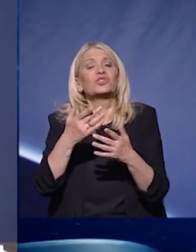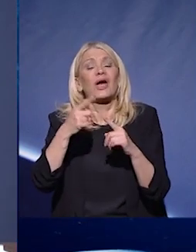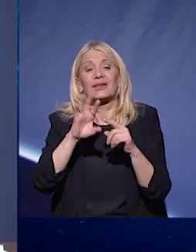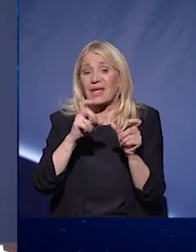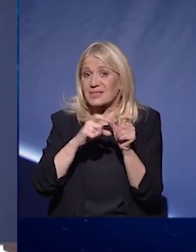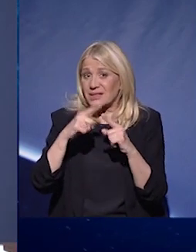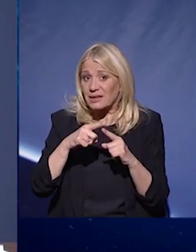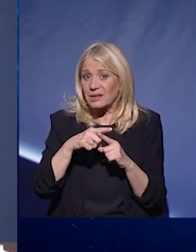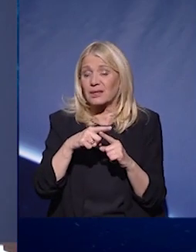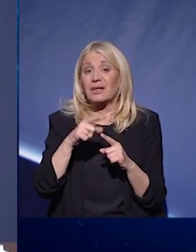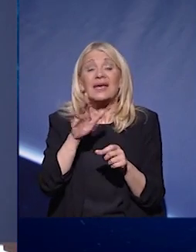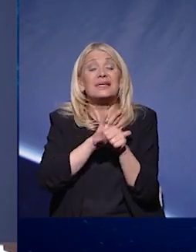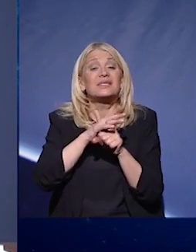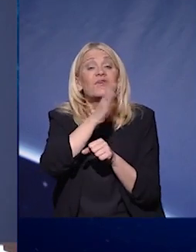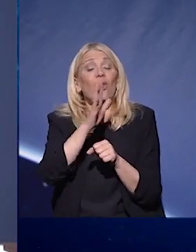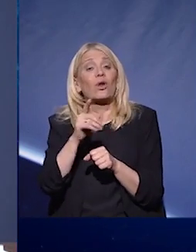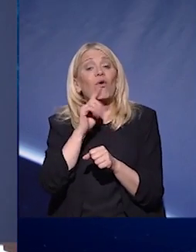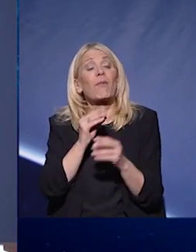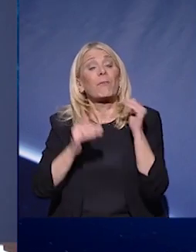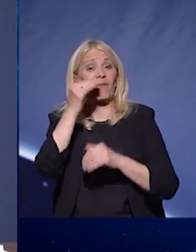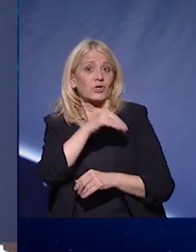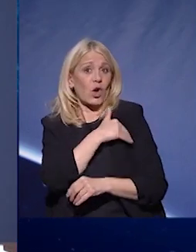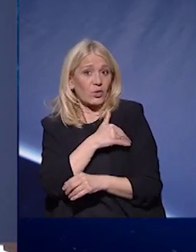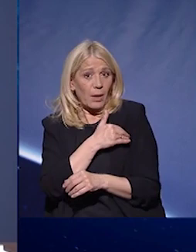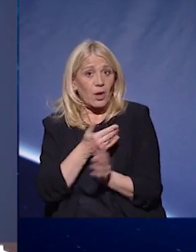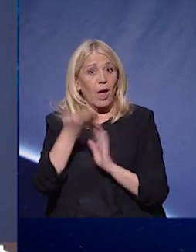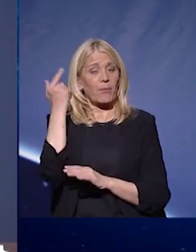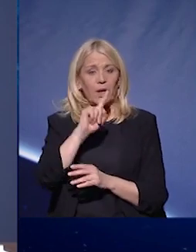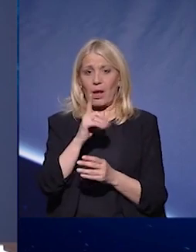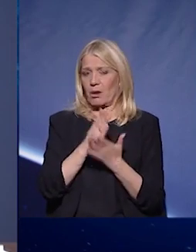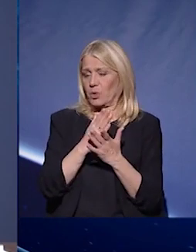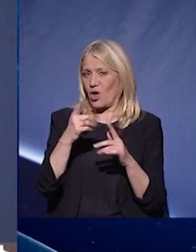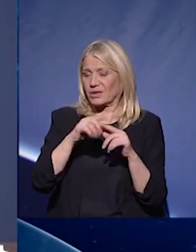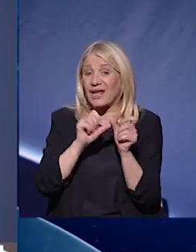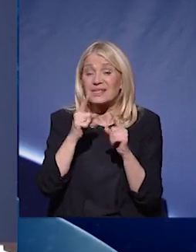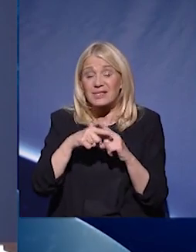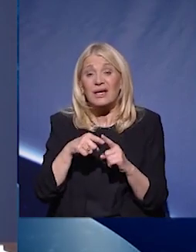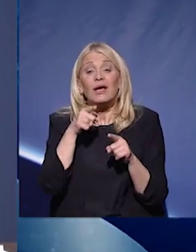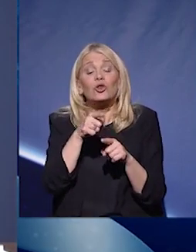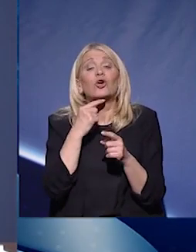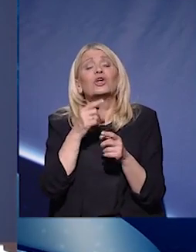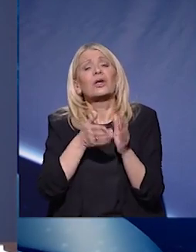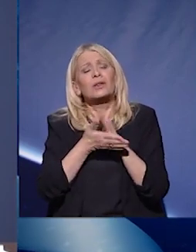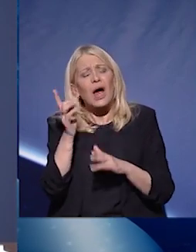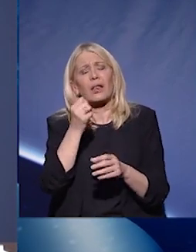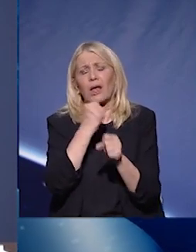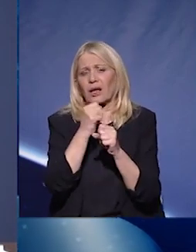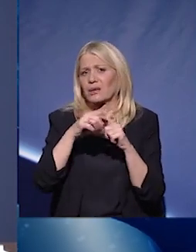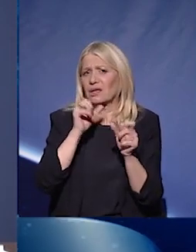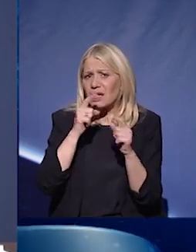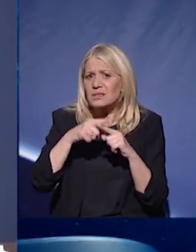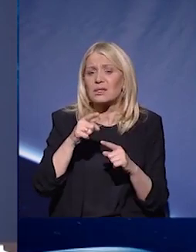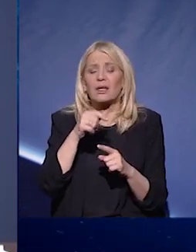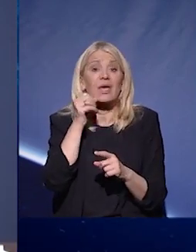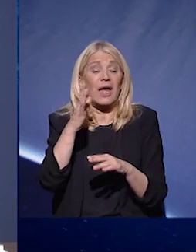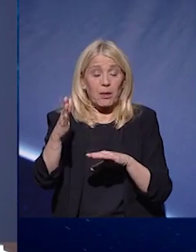testirati svi oni koji imaju povišenu temperaturu, ranije se nisu testirali. Znači sve će to i dalje da se testira i kad